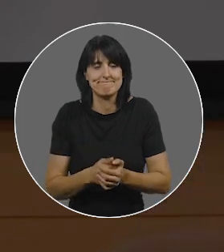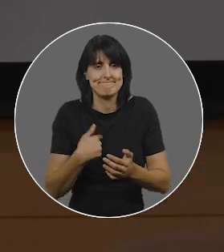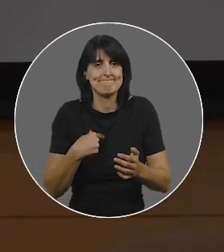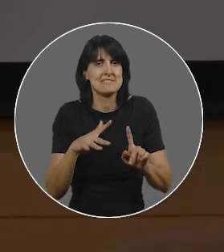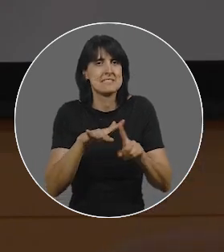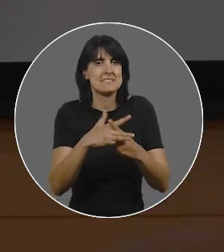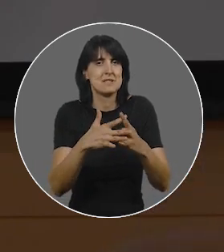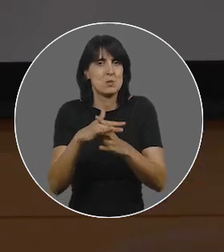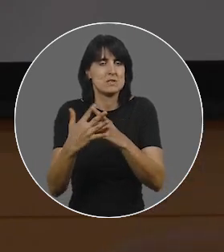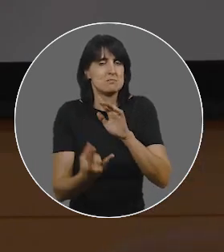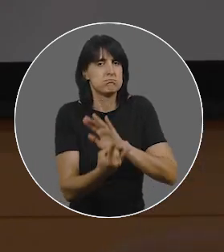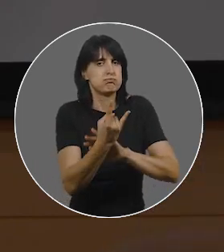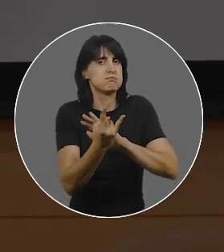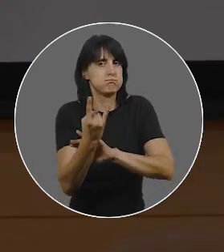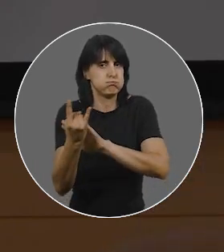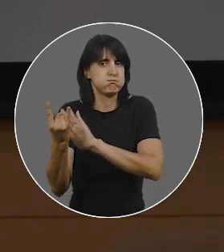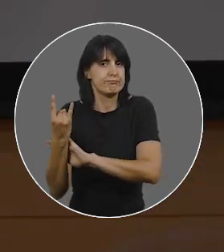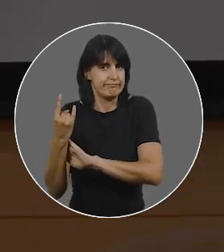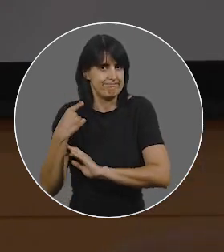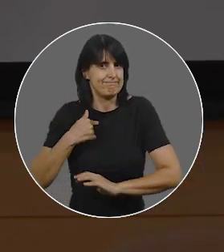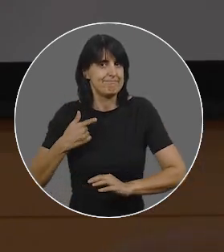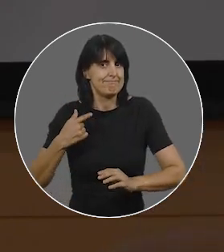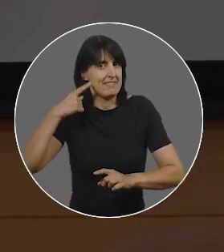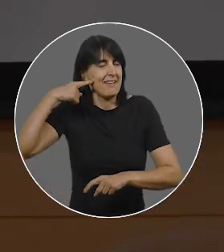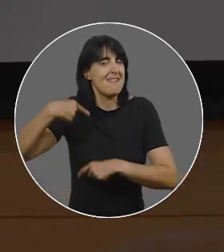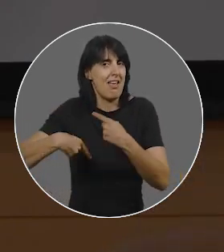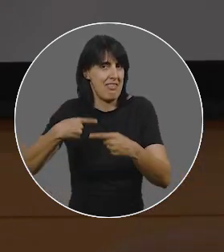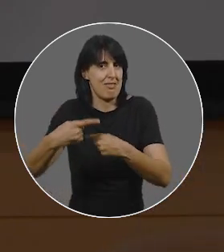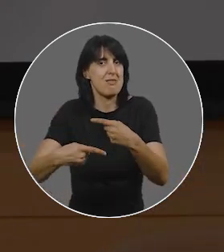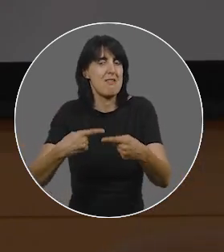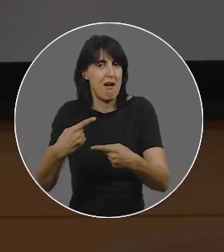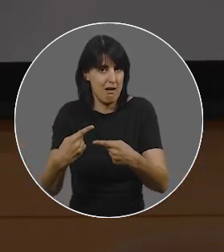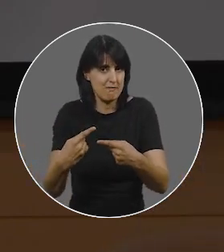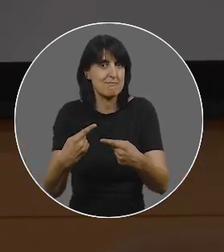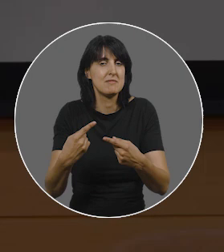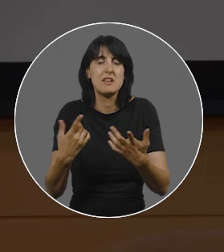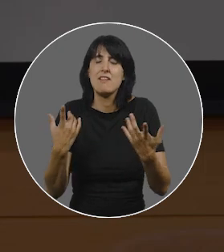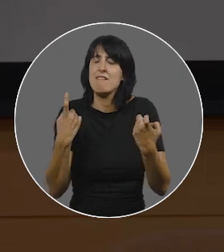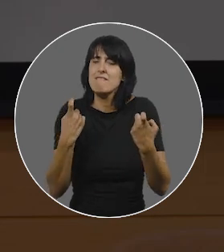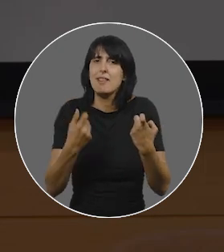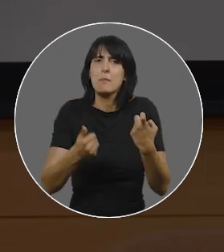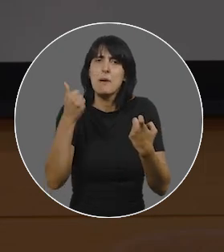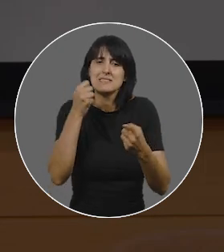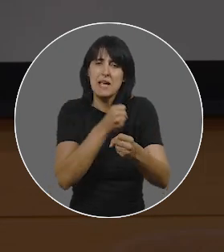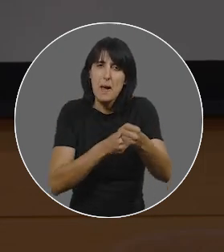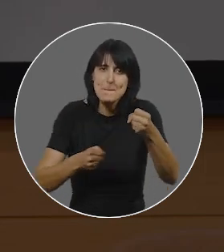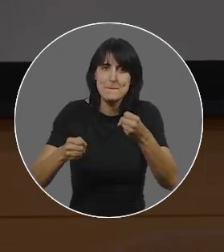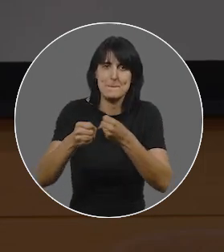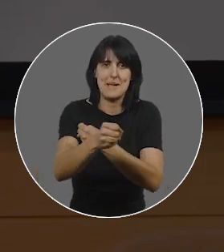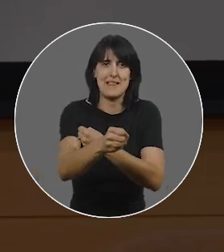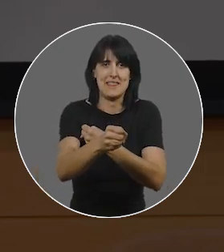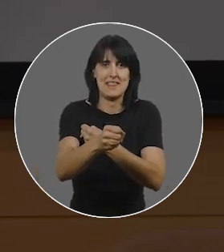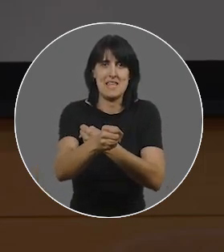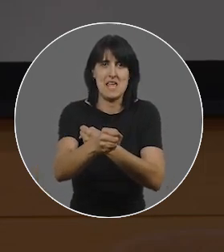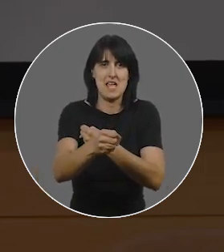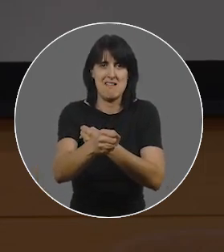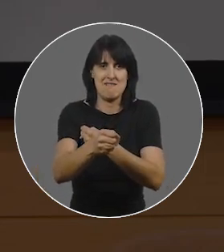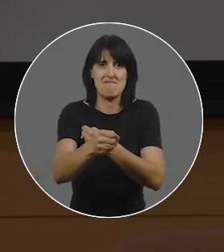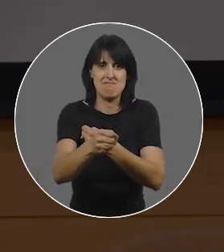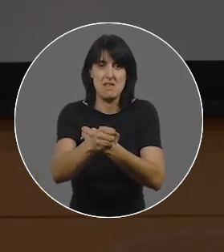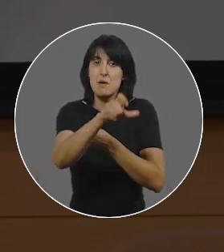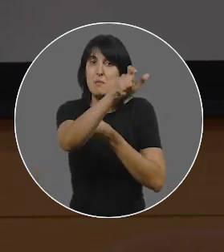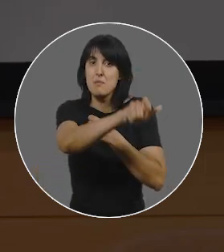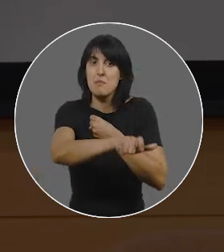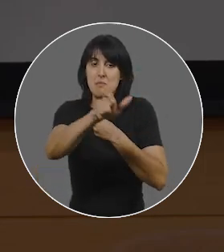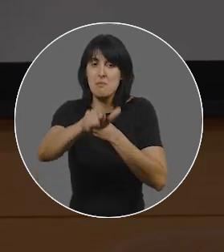les situacions que ens trobem en el nostre dia a dia i el que hem de fer és ser més empàtics realment, com